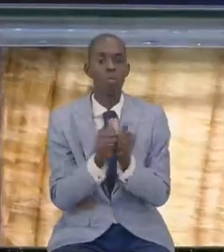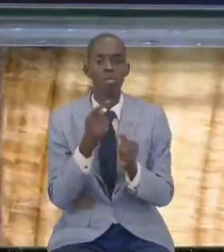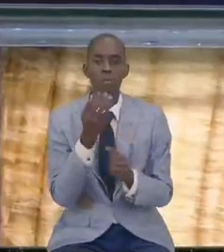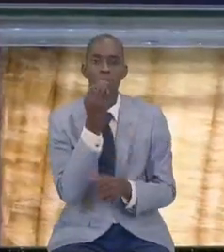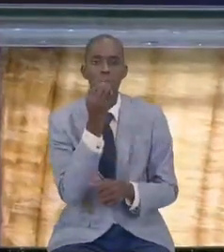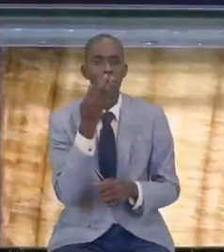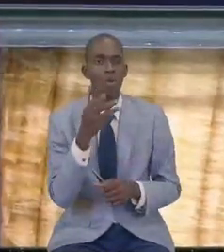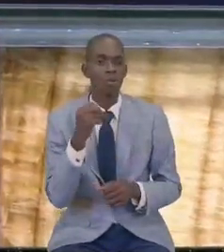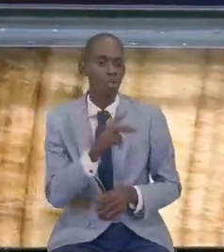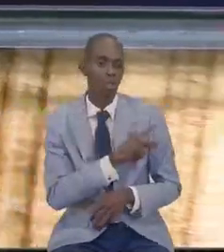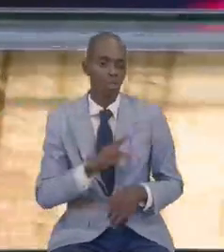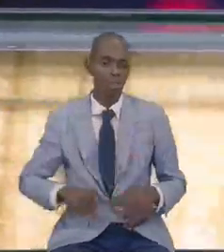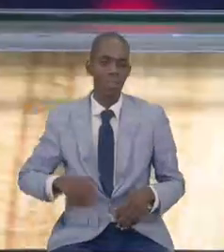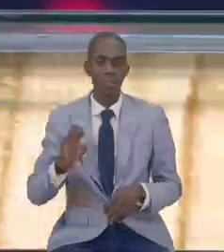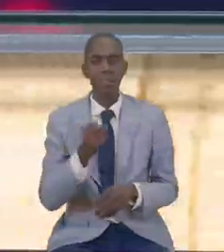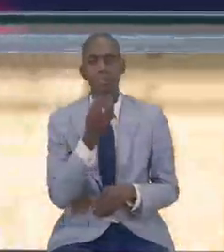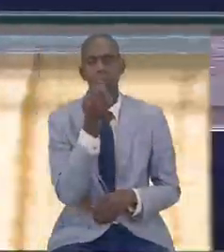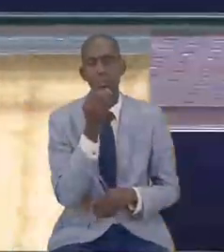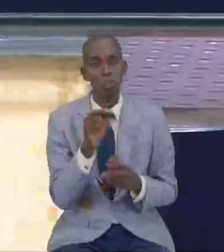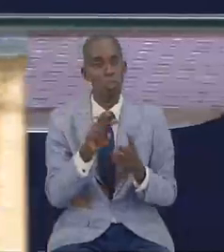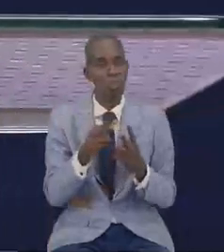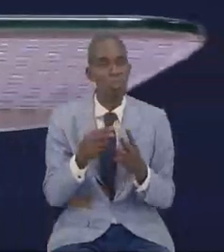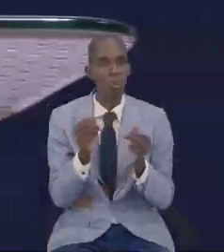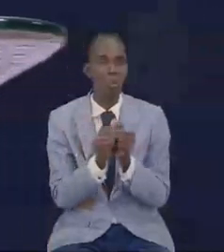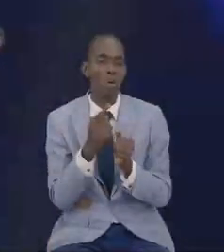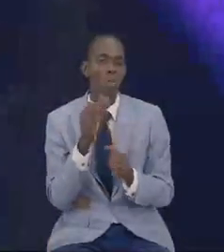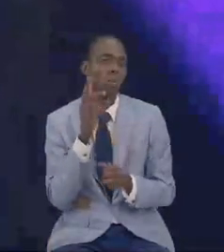vin dont le roi buvait.